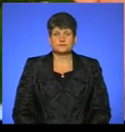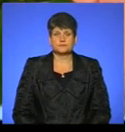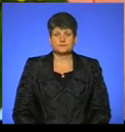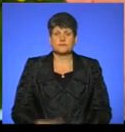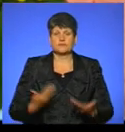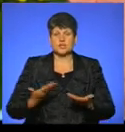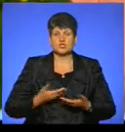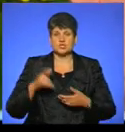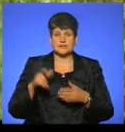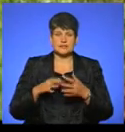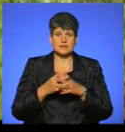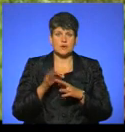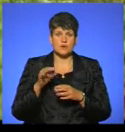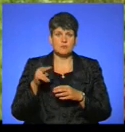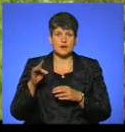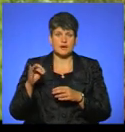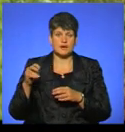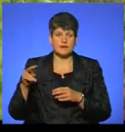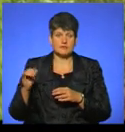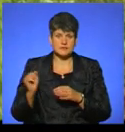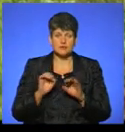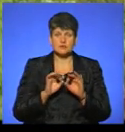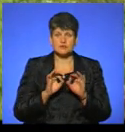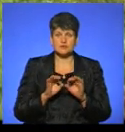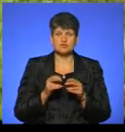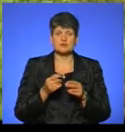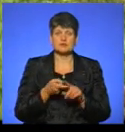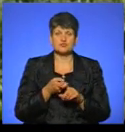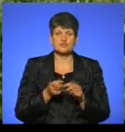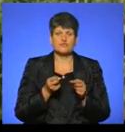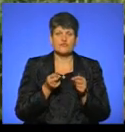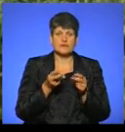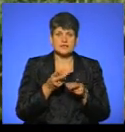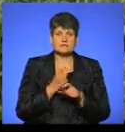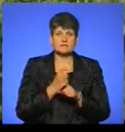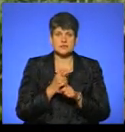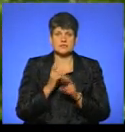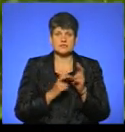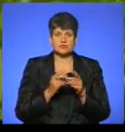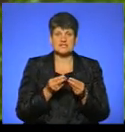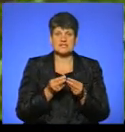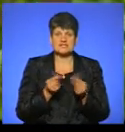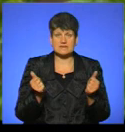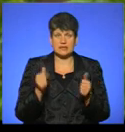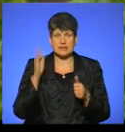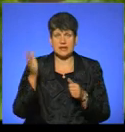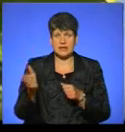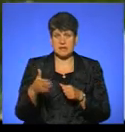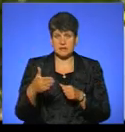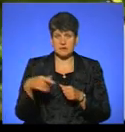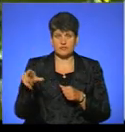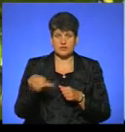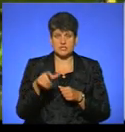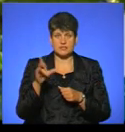села Опрілівці Михайло Шиманський розповідає, що через викиди спиртозаводу зникла риба у річці Гніздечній.